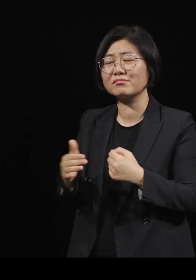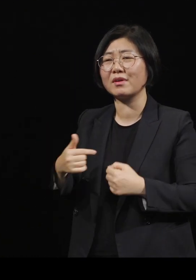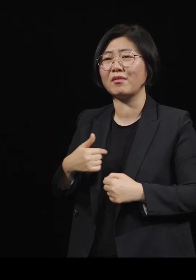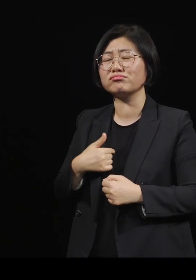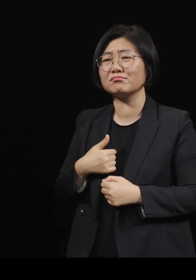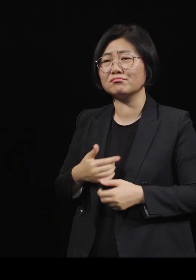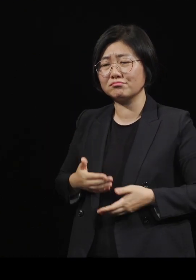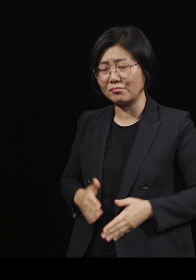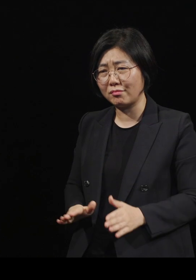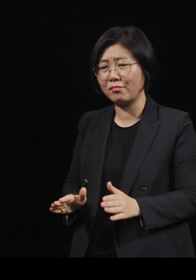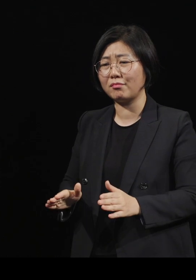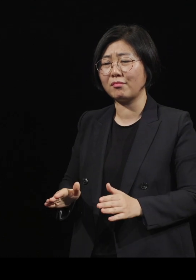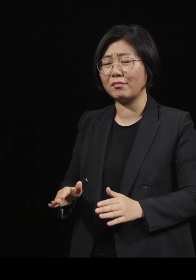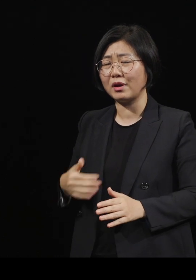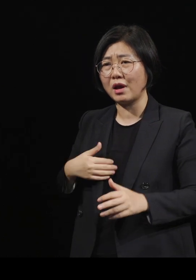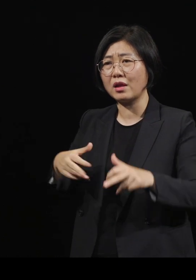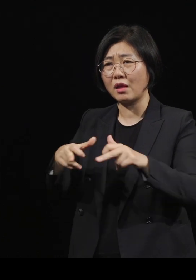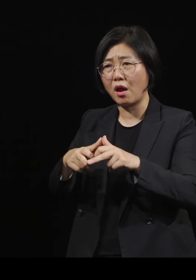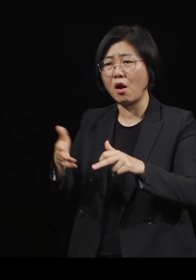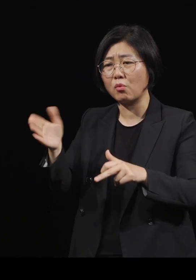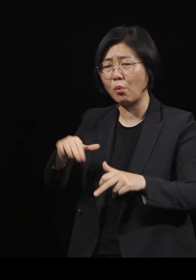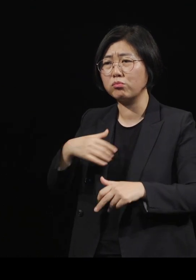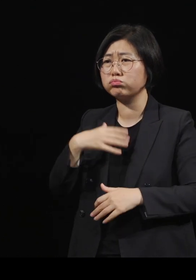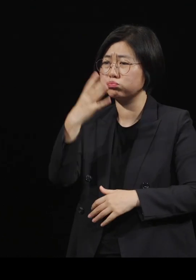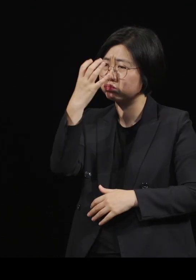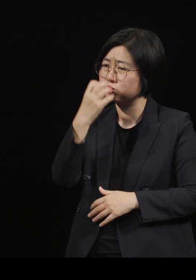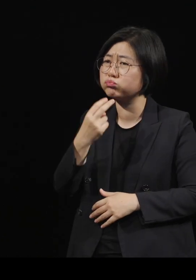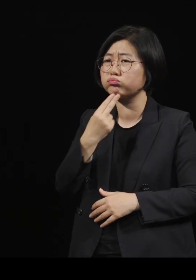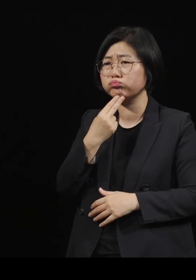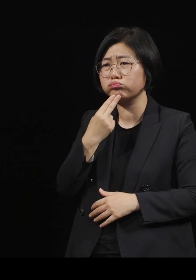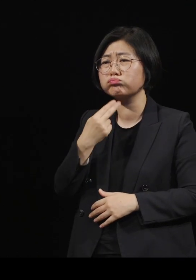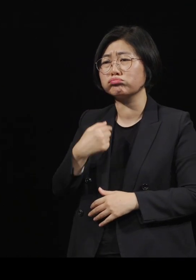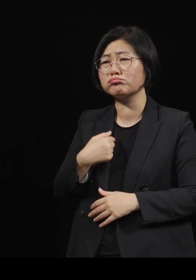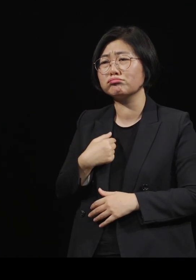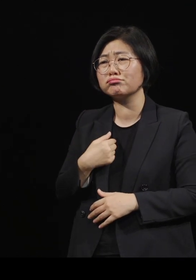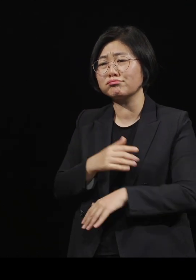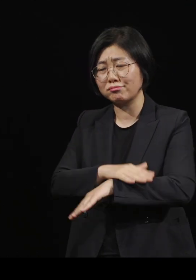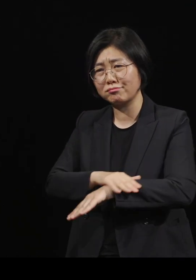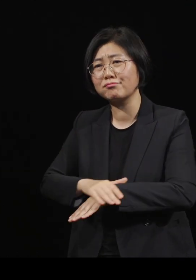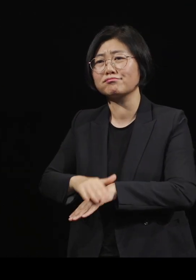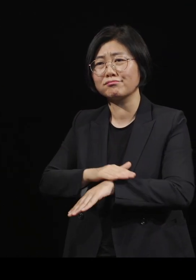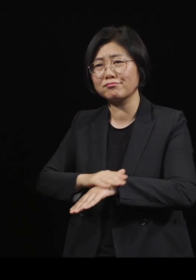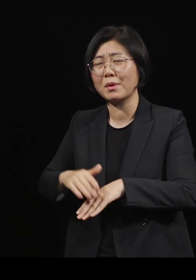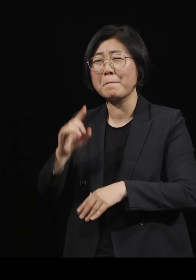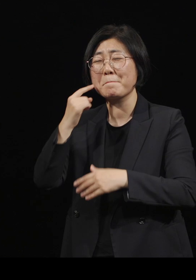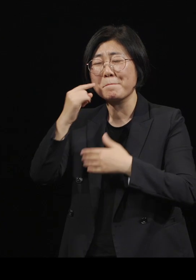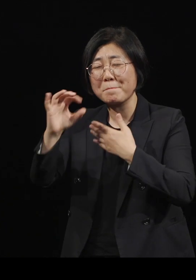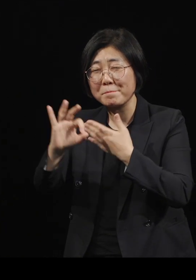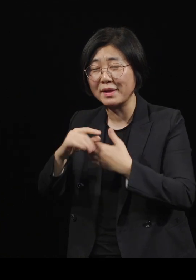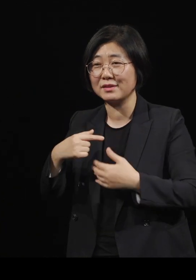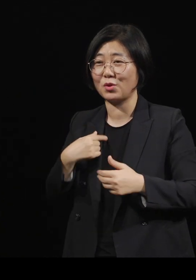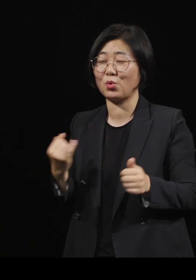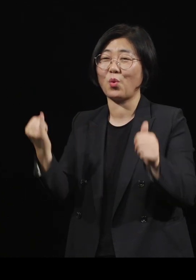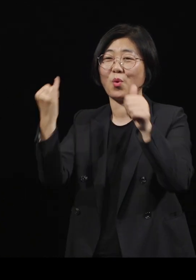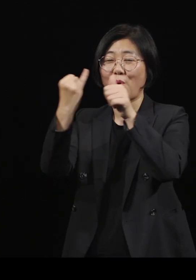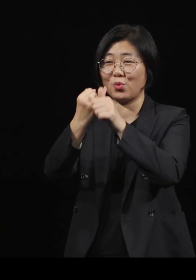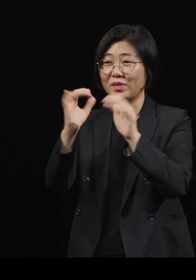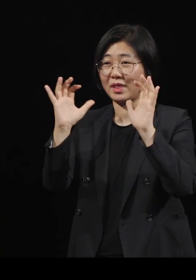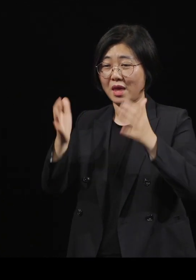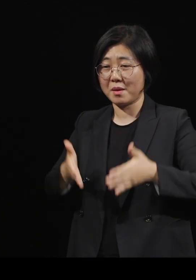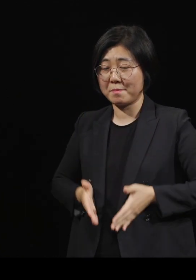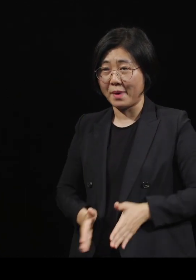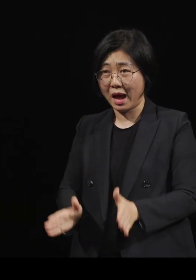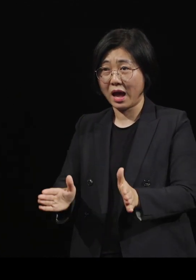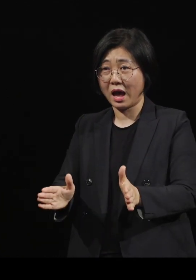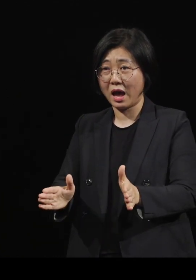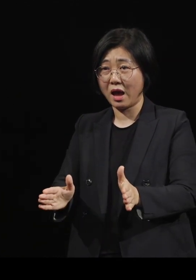다시 태어나서 장애인이어도 우울하지 않을 것 같아요. 또 만약에 제가 결혼을 해서